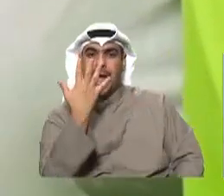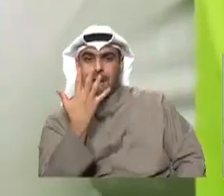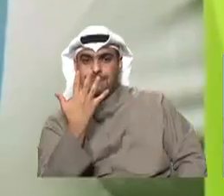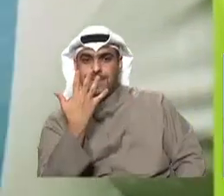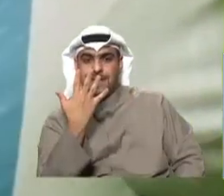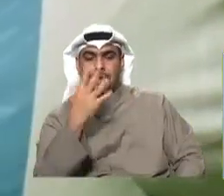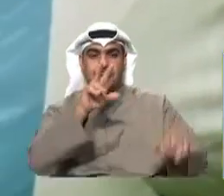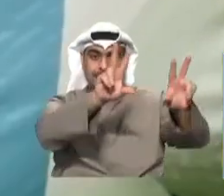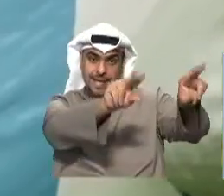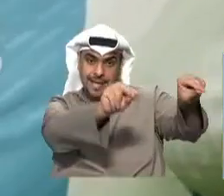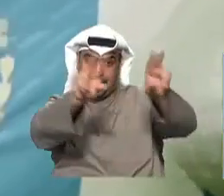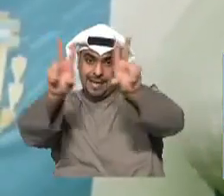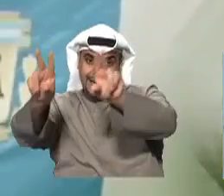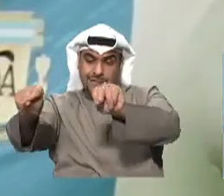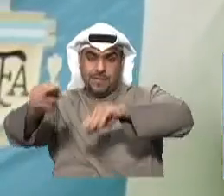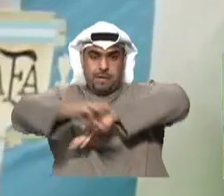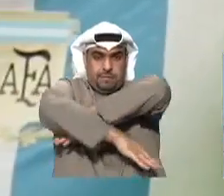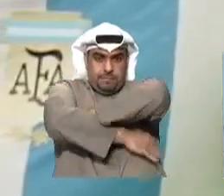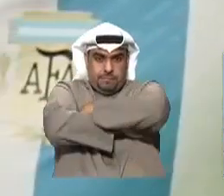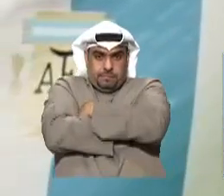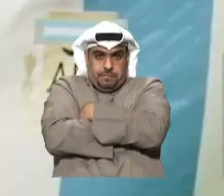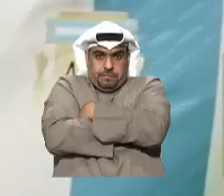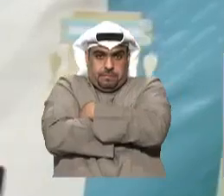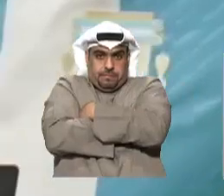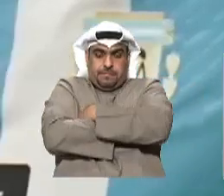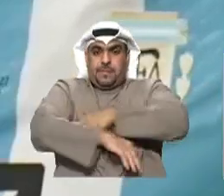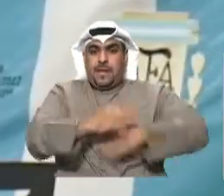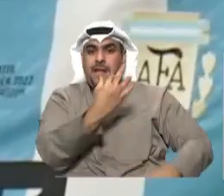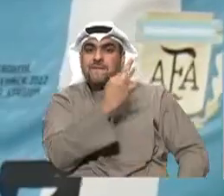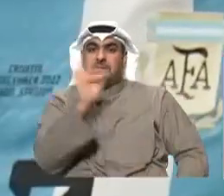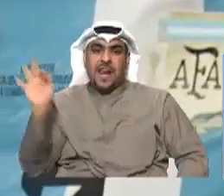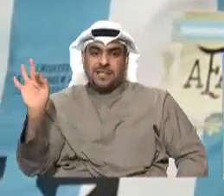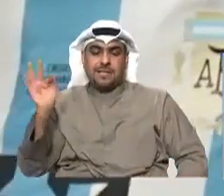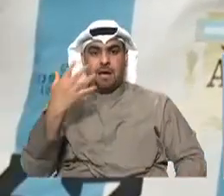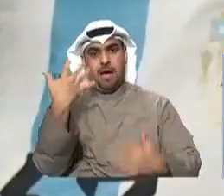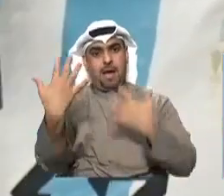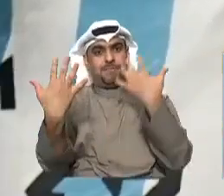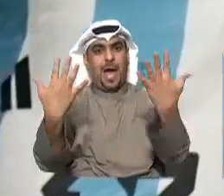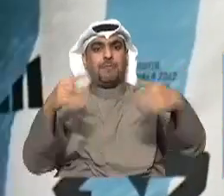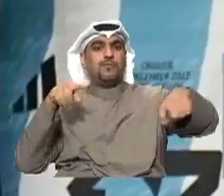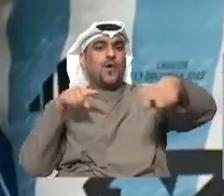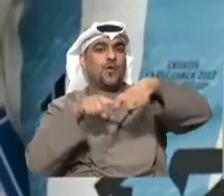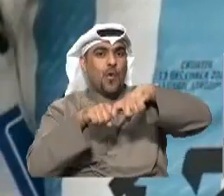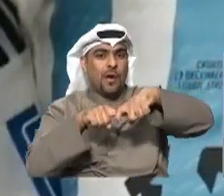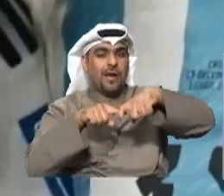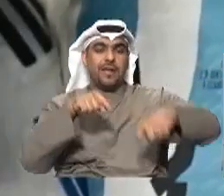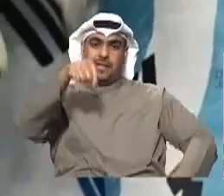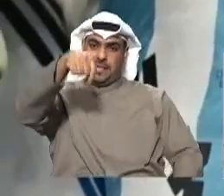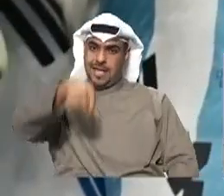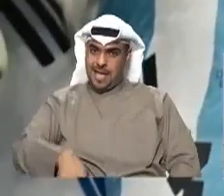مع الفرنسي كيليان امبابي زميله في باريس سان جيرمان. وينتظر راقص التانجو الفائز من